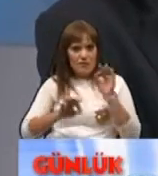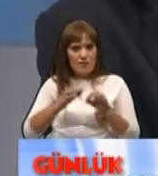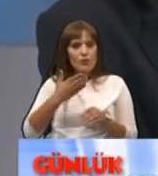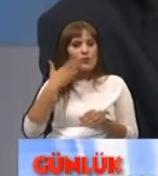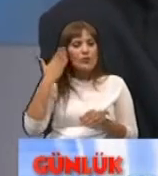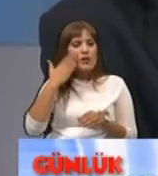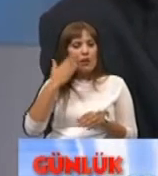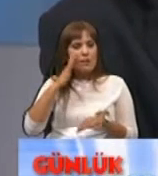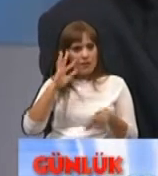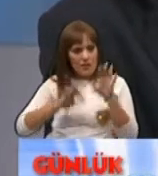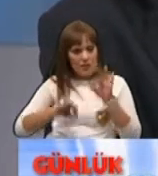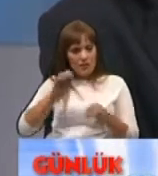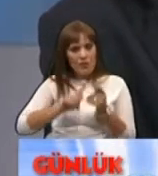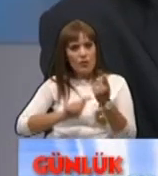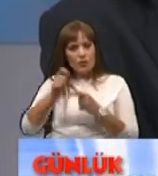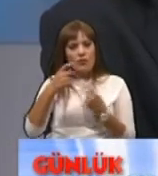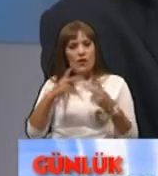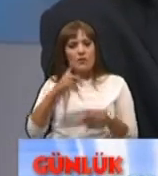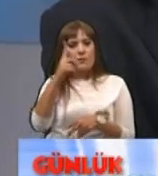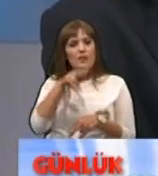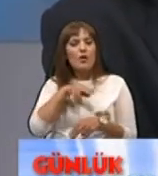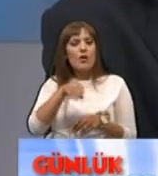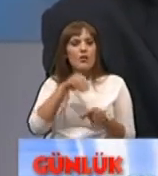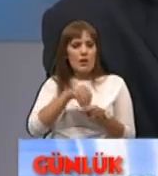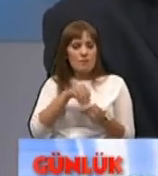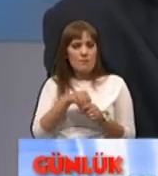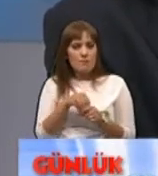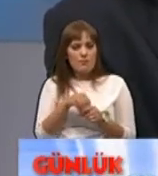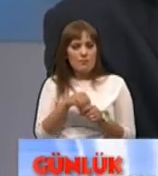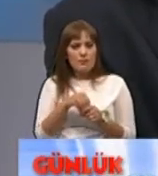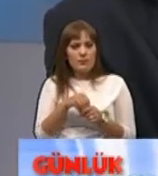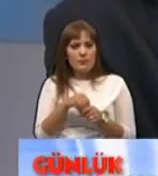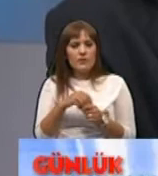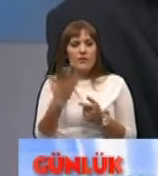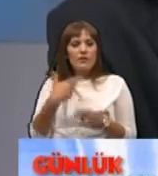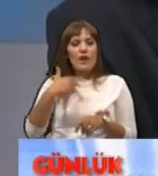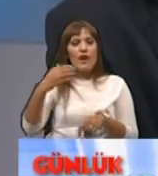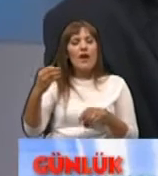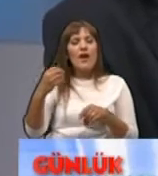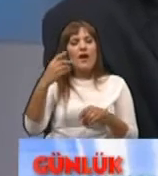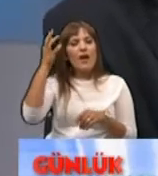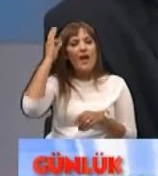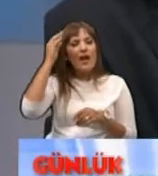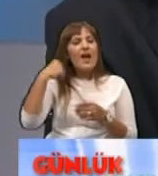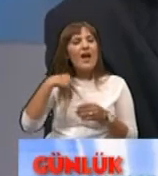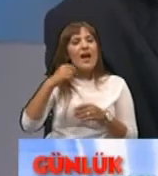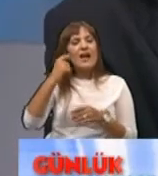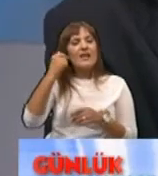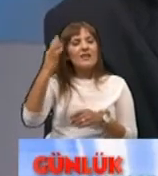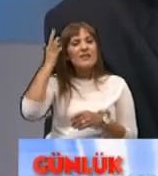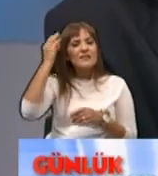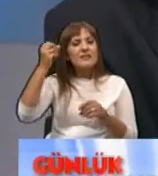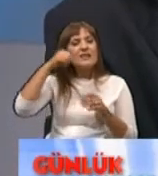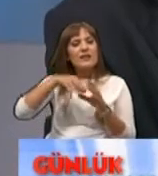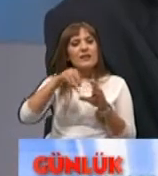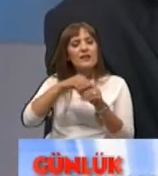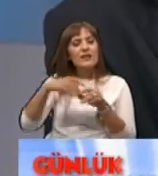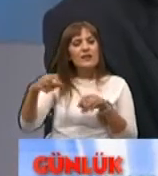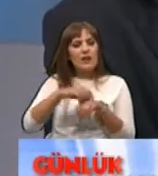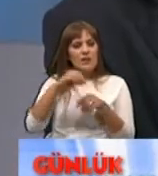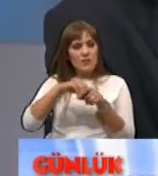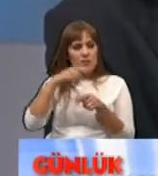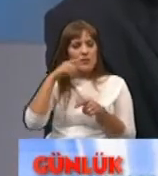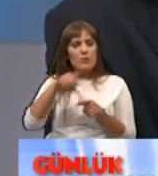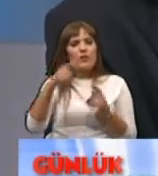tüyleme tedavisinde kullanılan bir yöntem ve epilasyon yapıyor hastada.